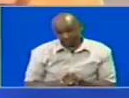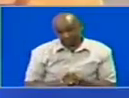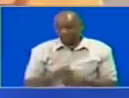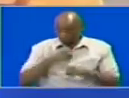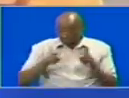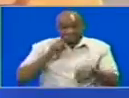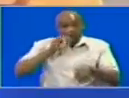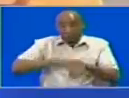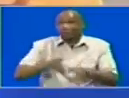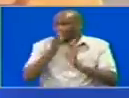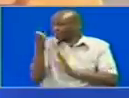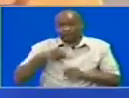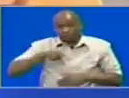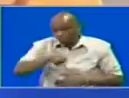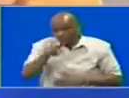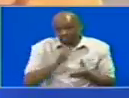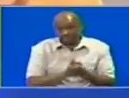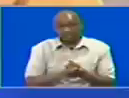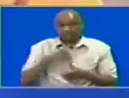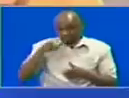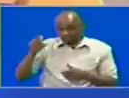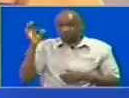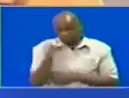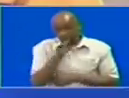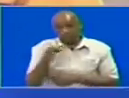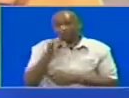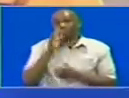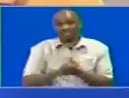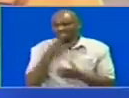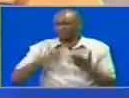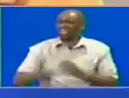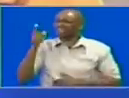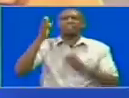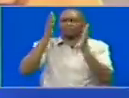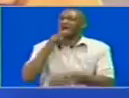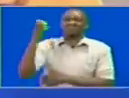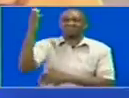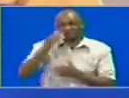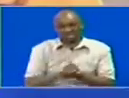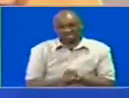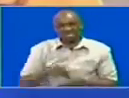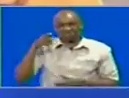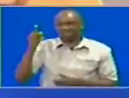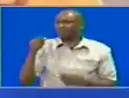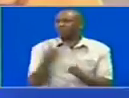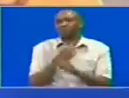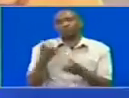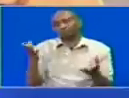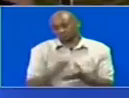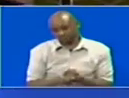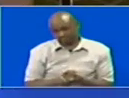hapo kwa barabara kama amekunywa ile kitu yao kali wanasema ah huyu hata nini siku saba hazitaisha kama